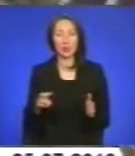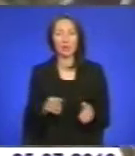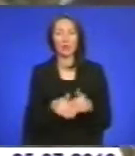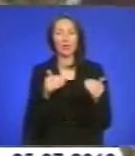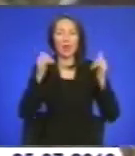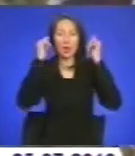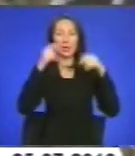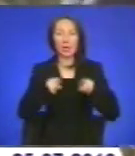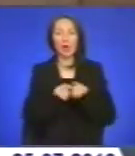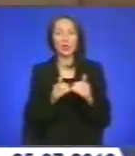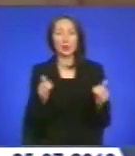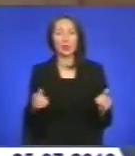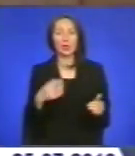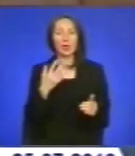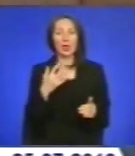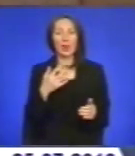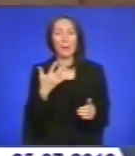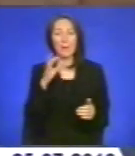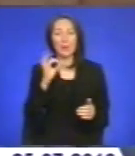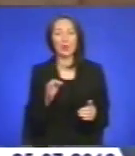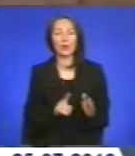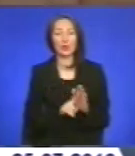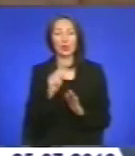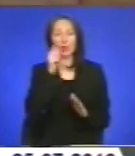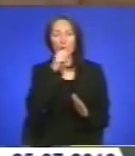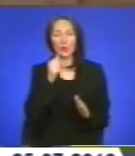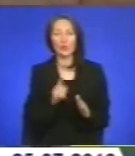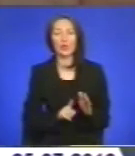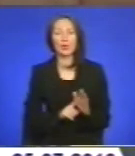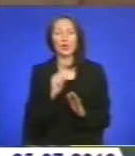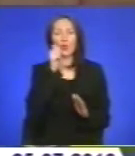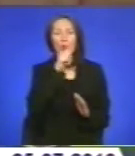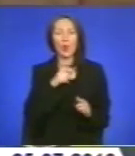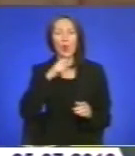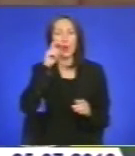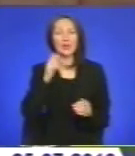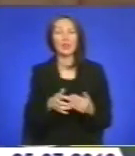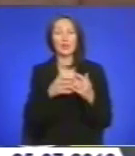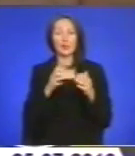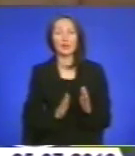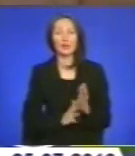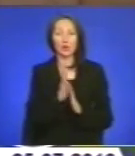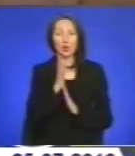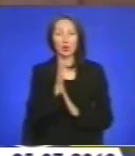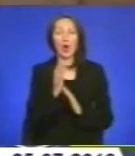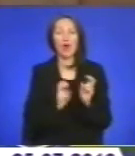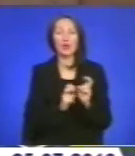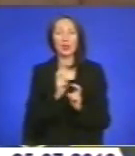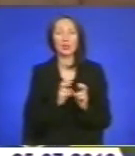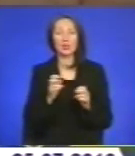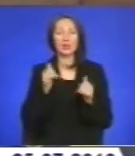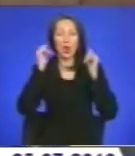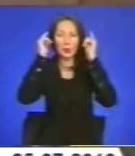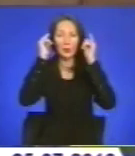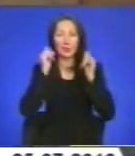перші півроку. З початку року в Україні зросло виробництво яловичини на 1,4%. Свинини на